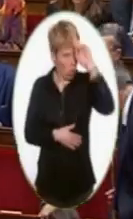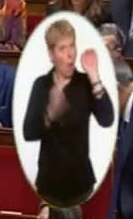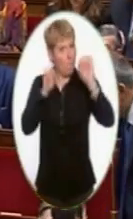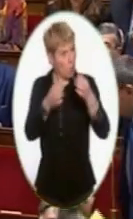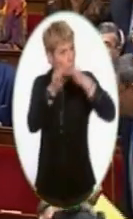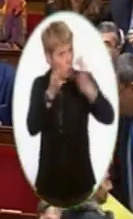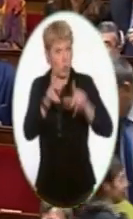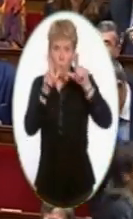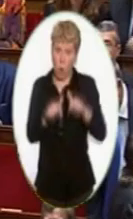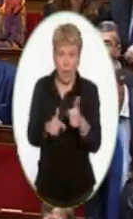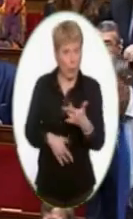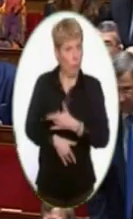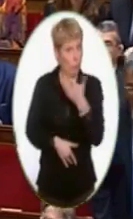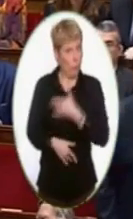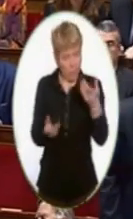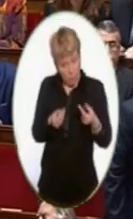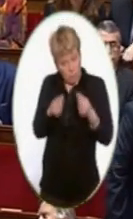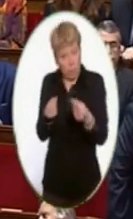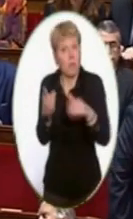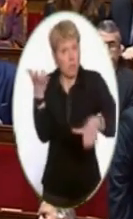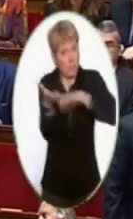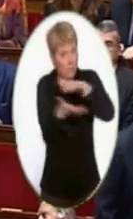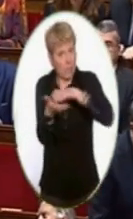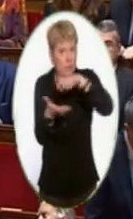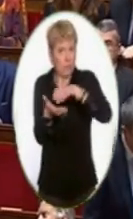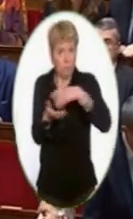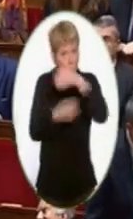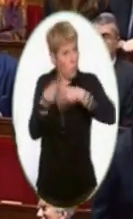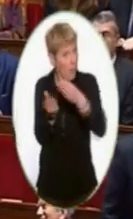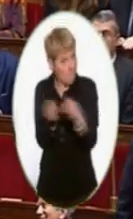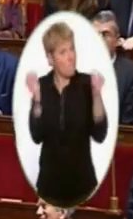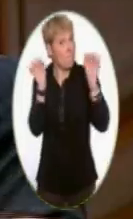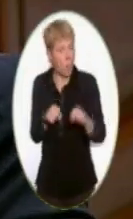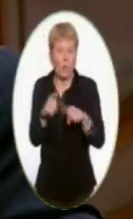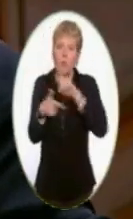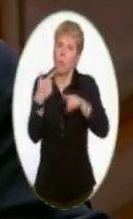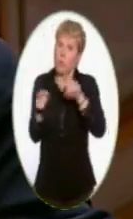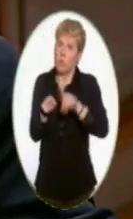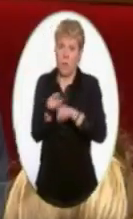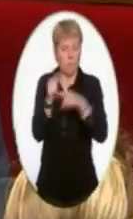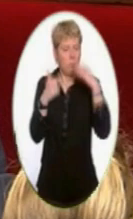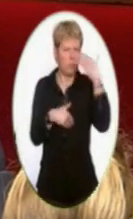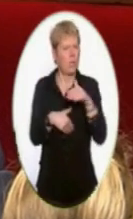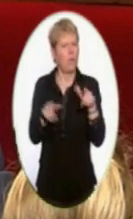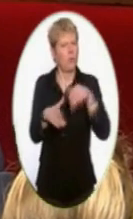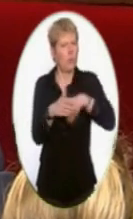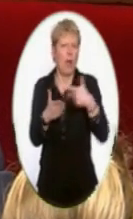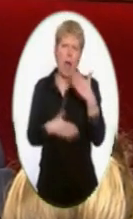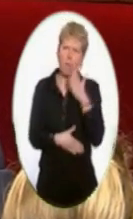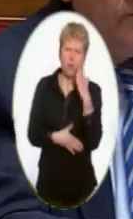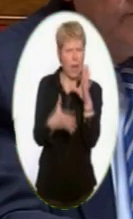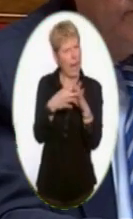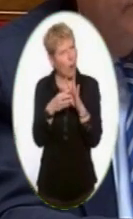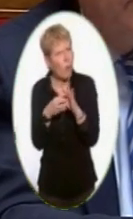Depuis 2007, ce gouvernement nous a habitués à mélanger allègrement... On ne vous entend pas non plus. Moi, quand je pose